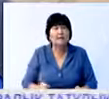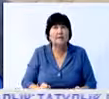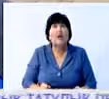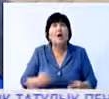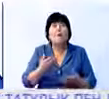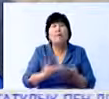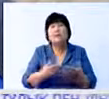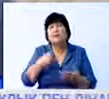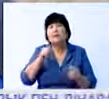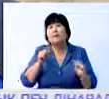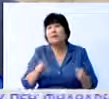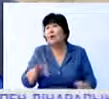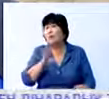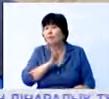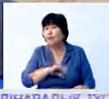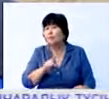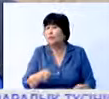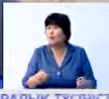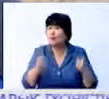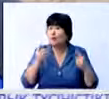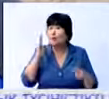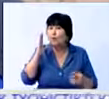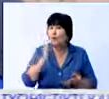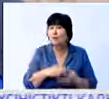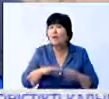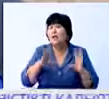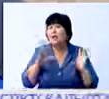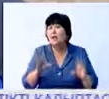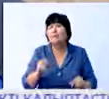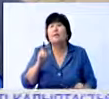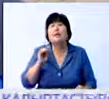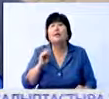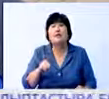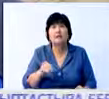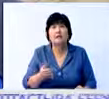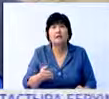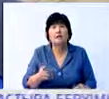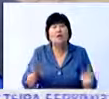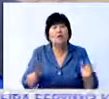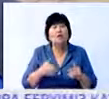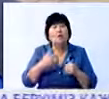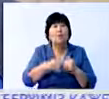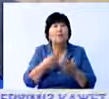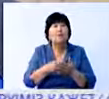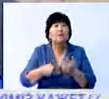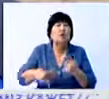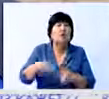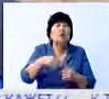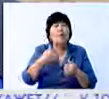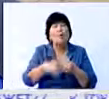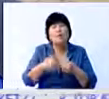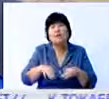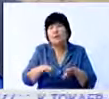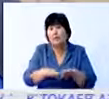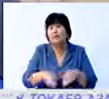мәселе деп айтсақ болады. Пайдасы бұның зор болайын деп тұр. Жалпы кентте кіші және орта бизнестің дамуы орташа қарқында